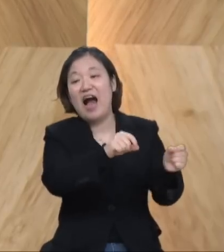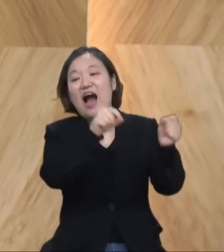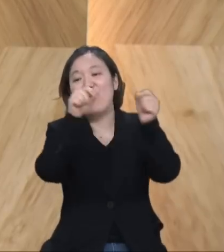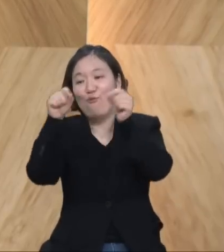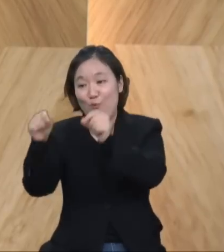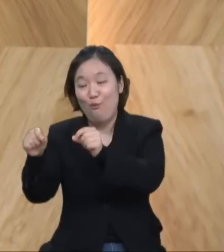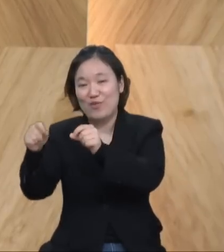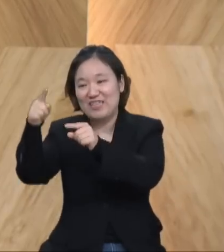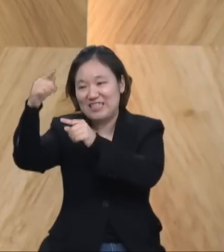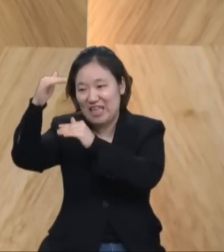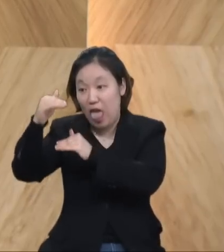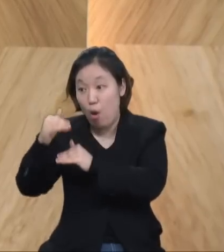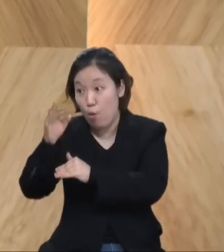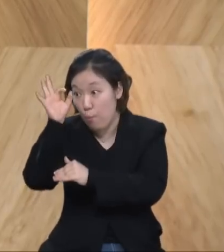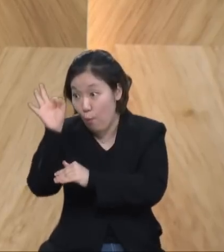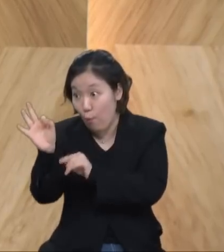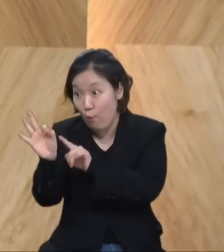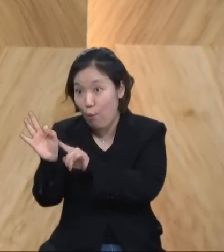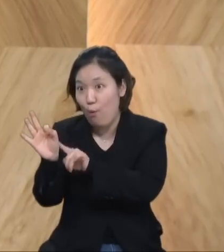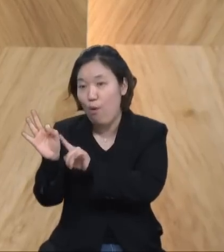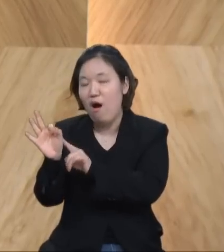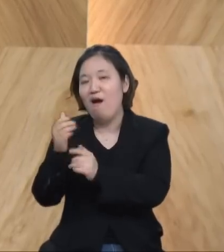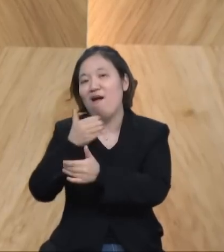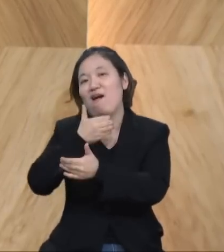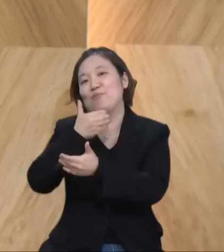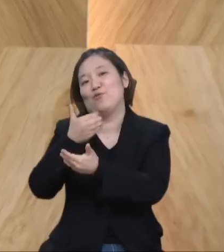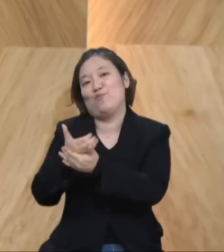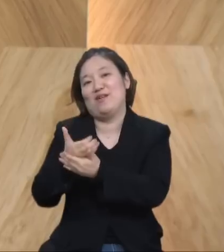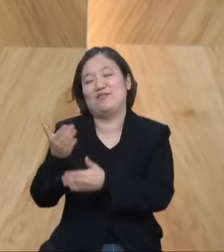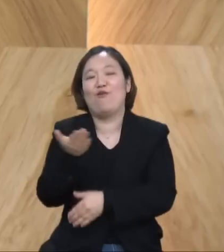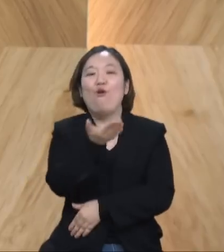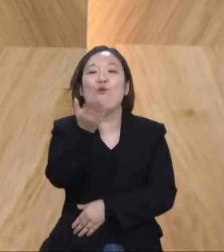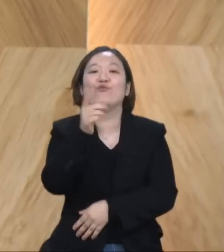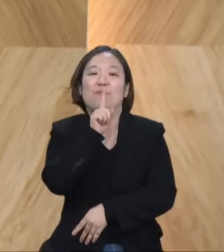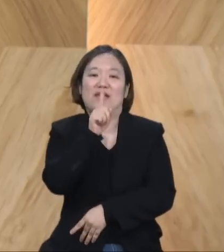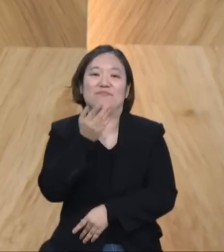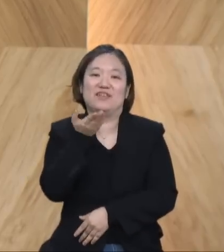감동받아서 여러분들에게 소개해 드리는 바입니다